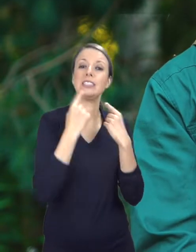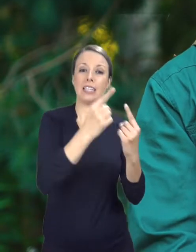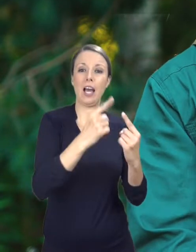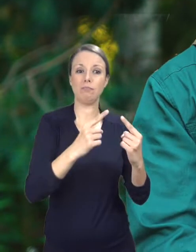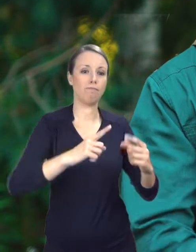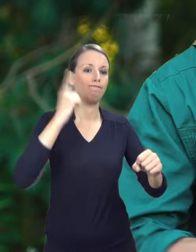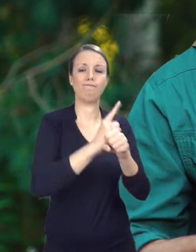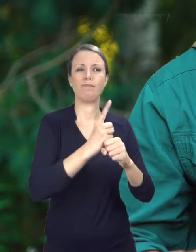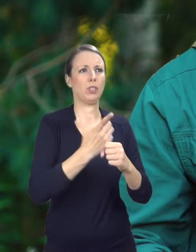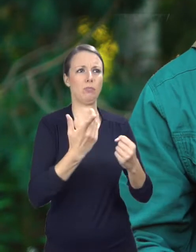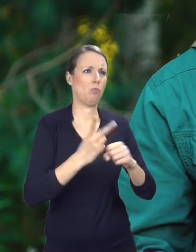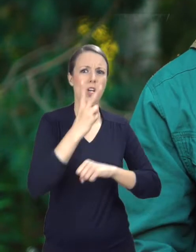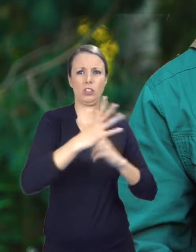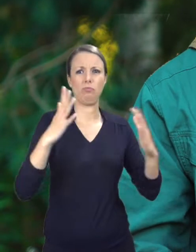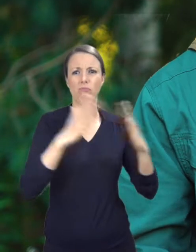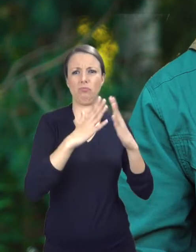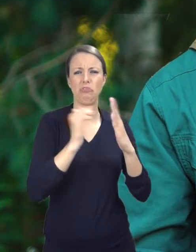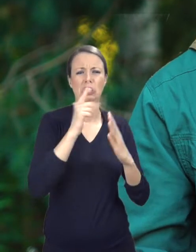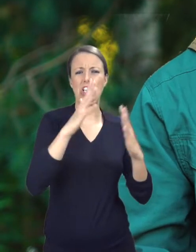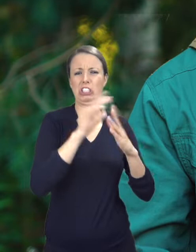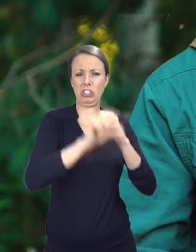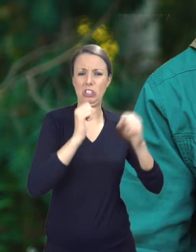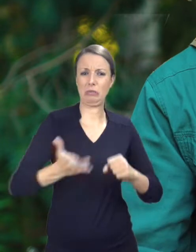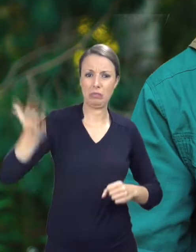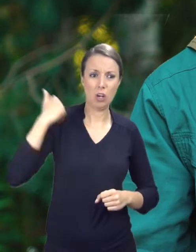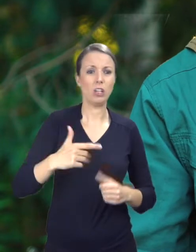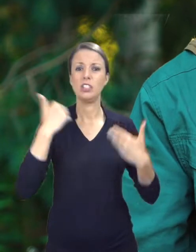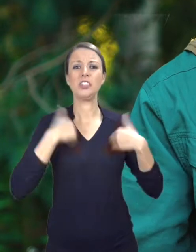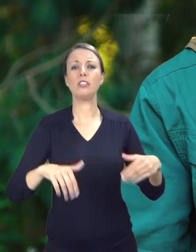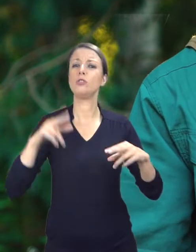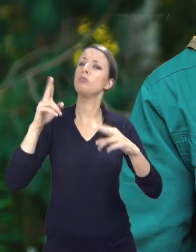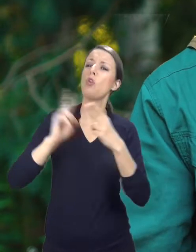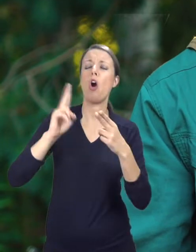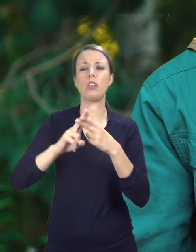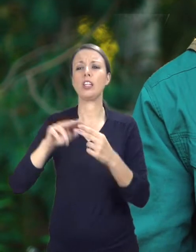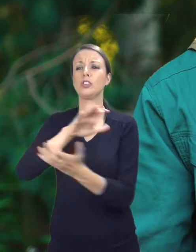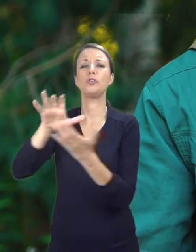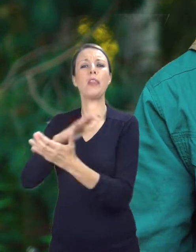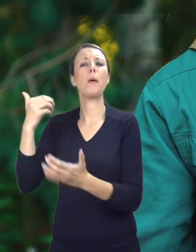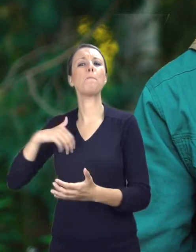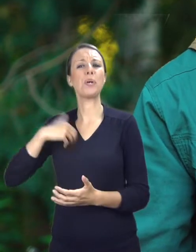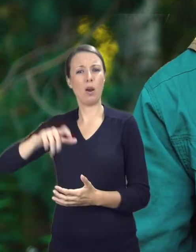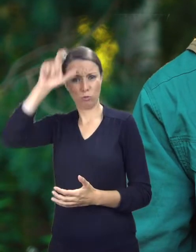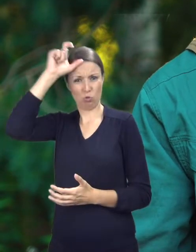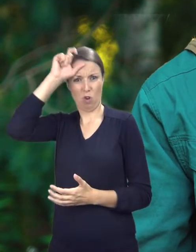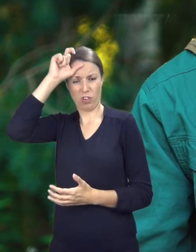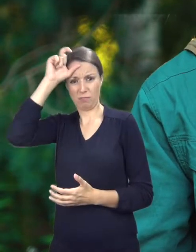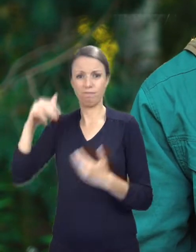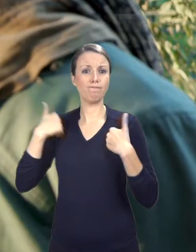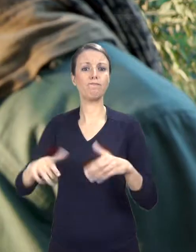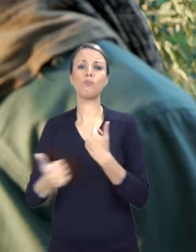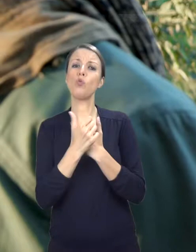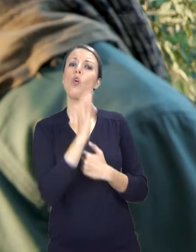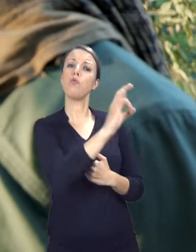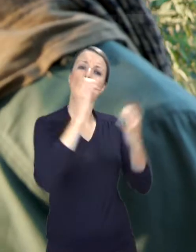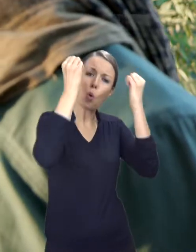tym, że nie będą więcej kontaktowały się ze światem białego człowieka, z tym światem cywilizacji, ze względu chyba na to, żeby zachować tą własną tradycję, kulturę,